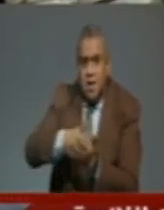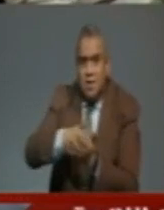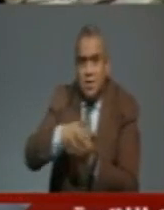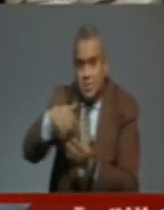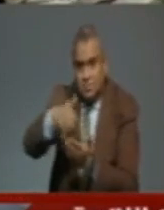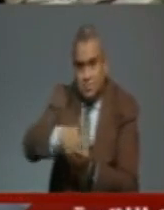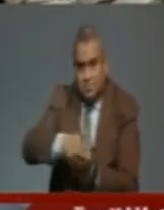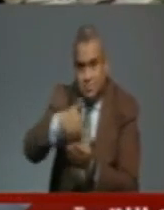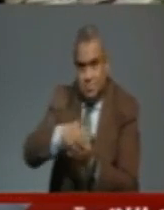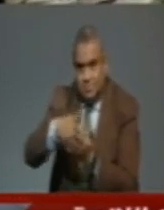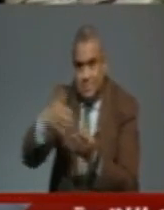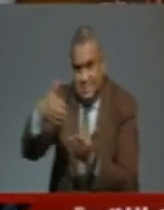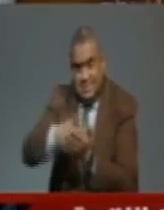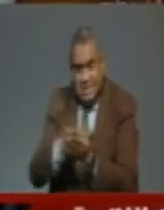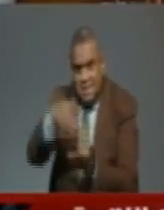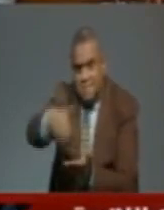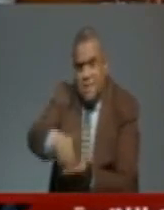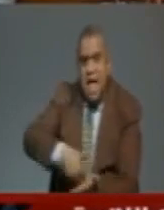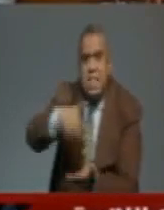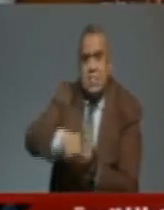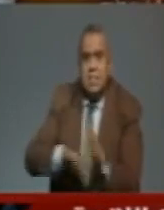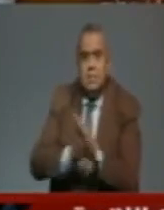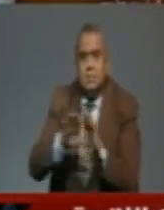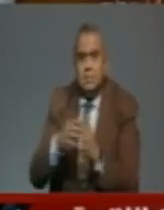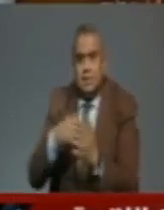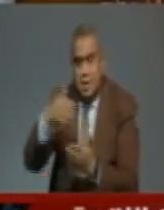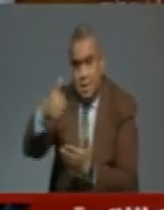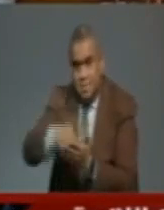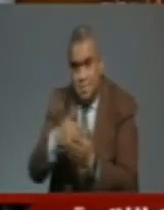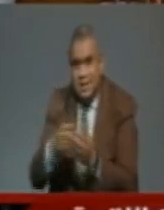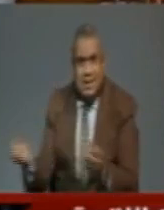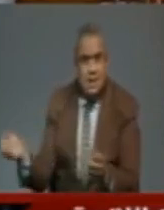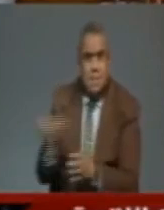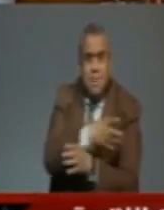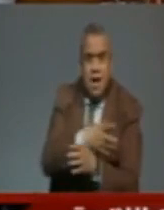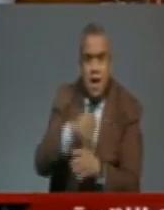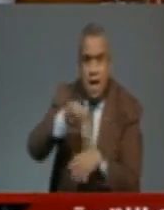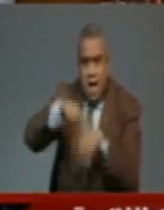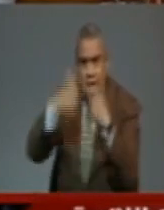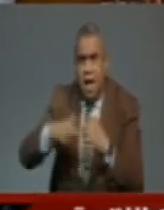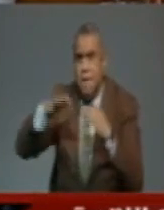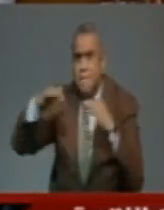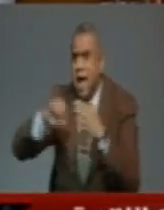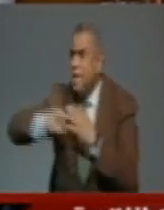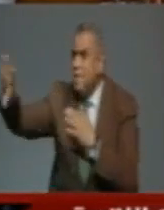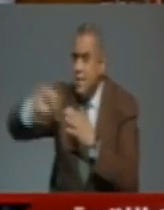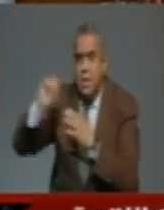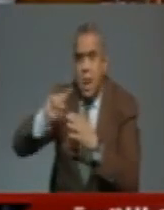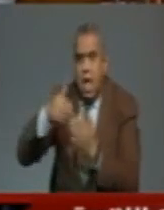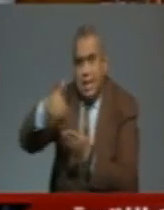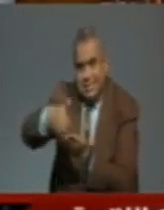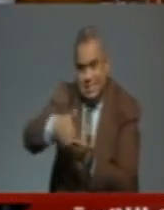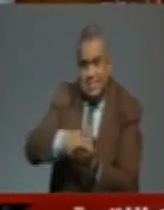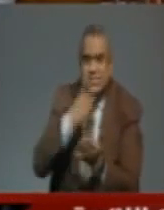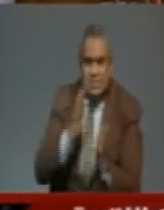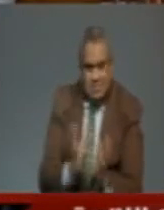هنا وجابته هنا بالظبط كده، بدل ما نرميه بره او نرميه انا اسف في عمق البحر الاحمر، صح كده؟ ايوه فندم. لما اتطرح الموضوع